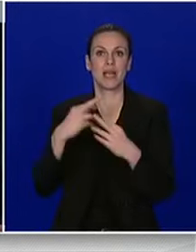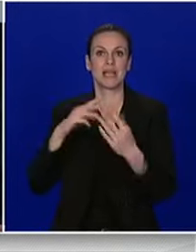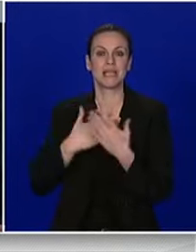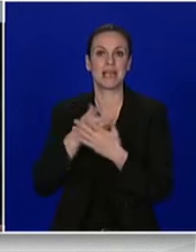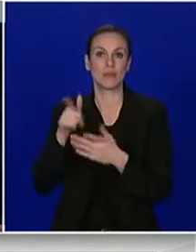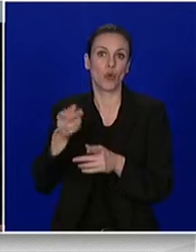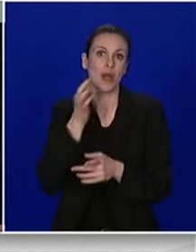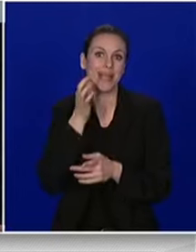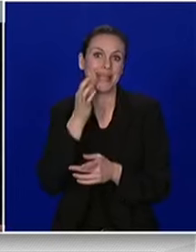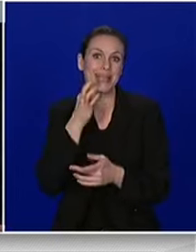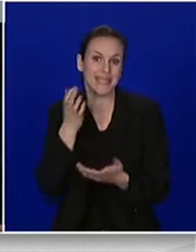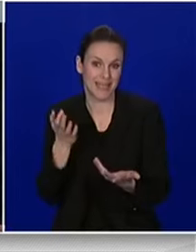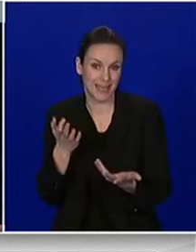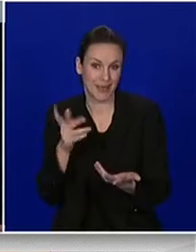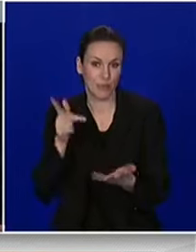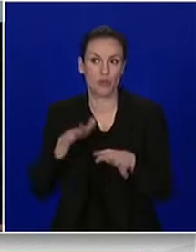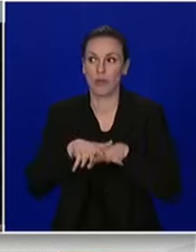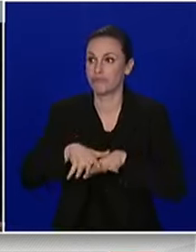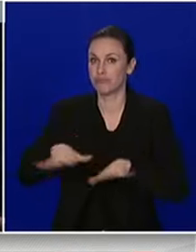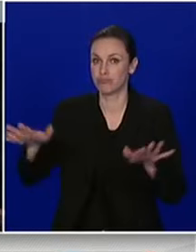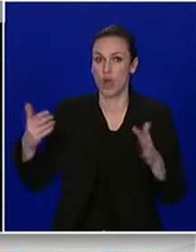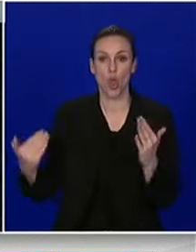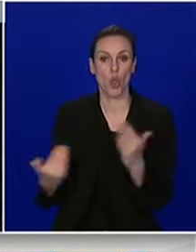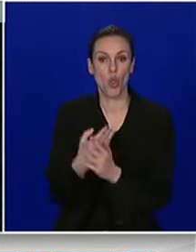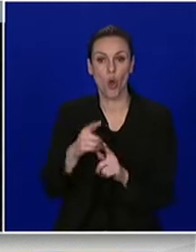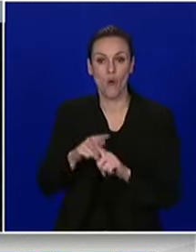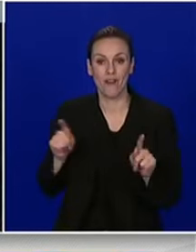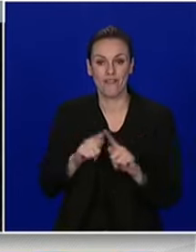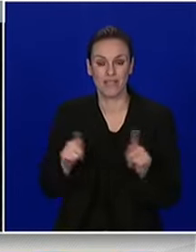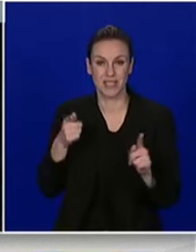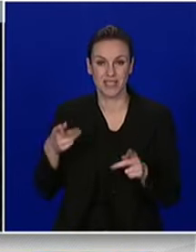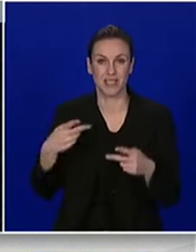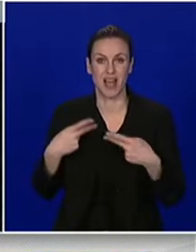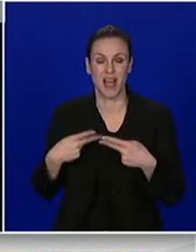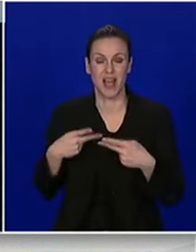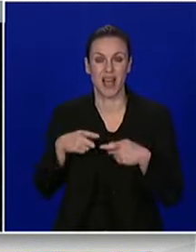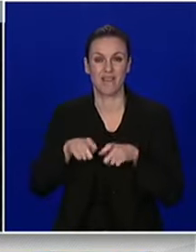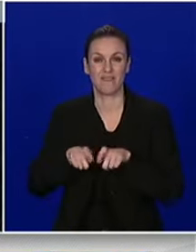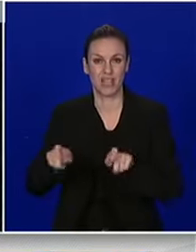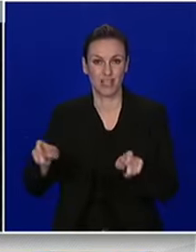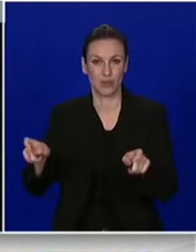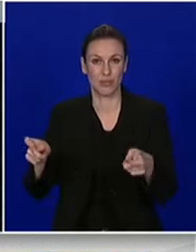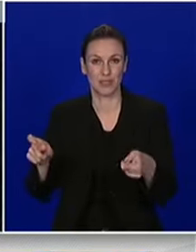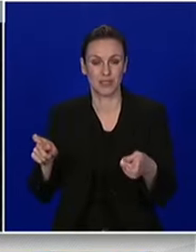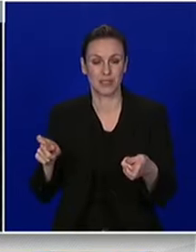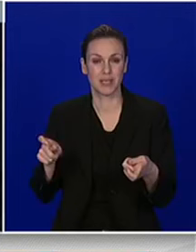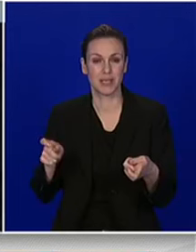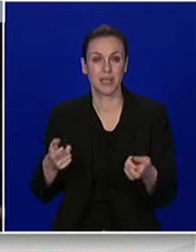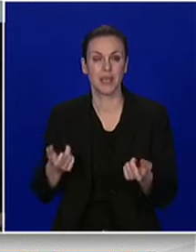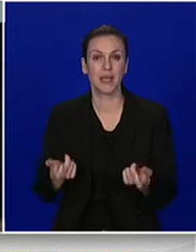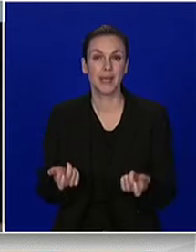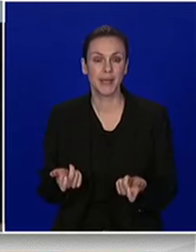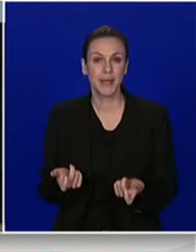rizik za širenje novih varijanti virusa